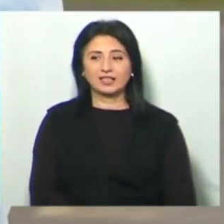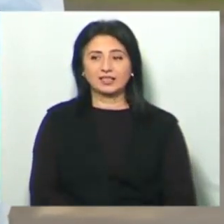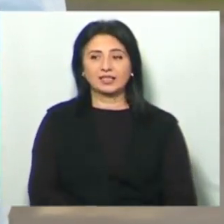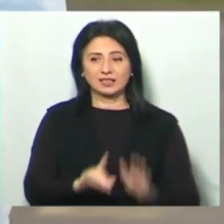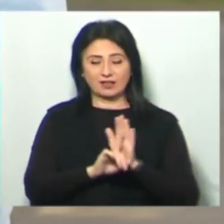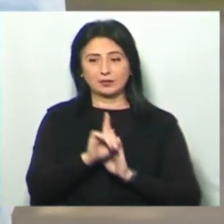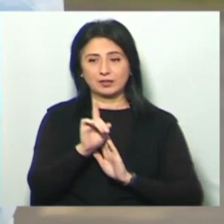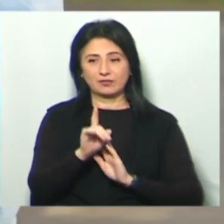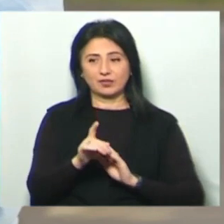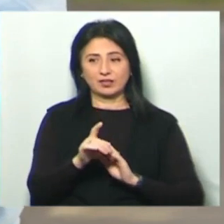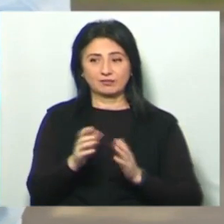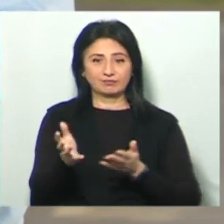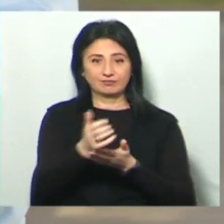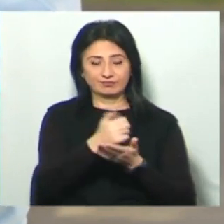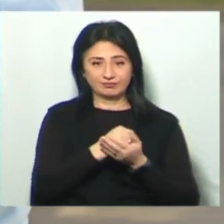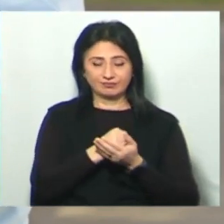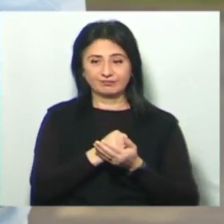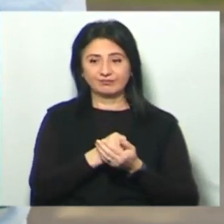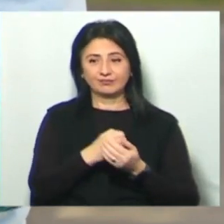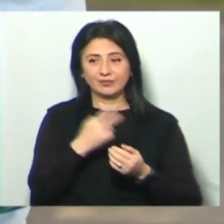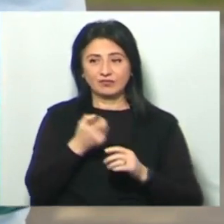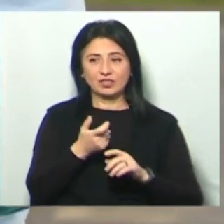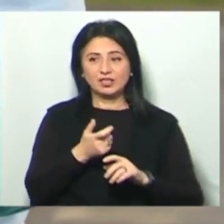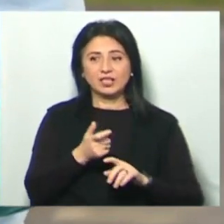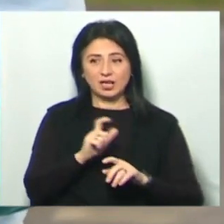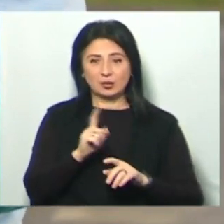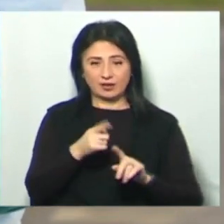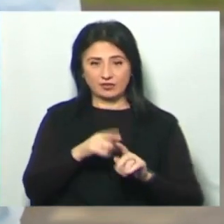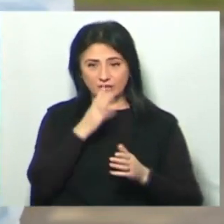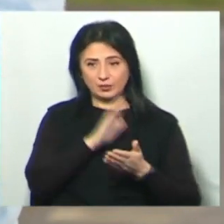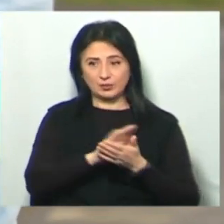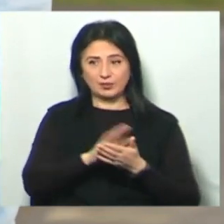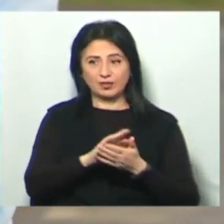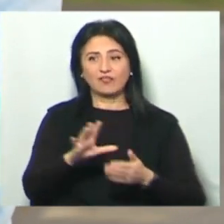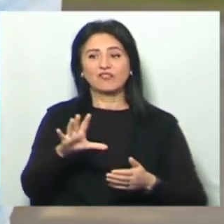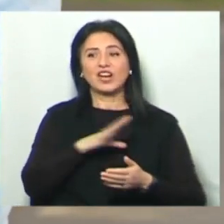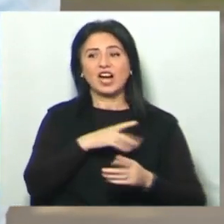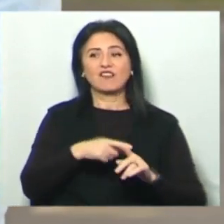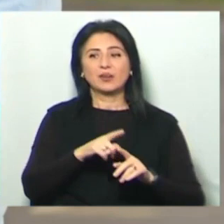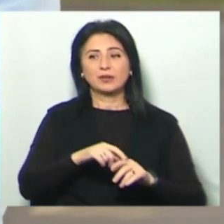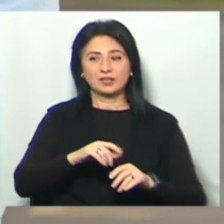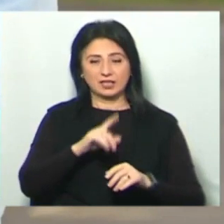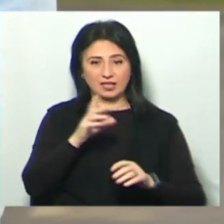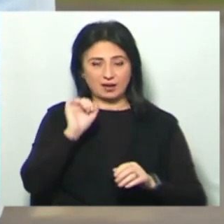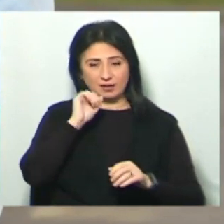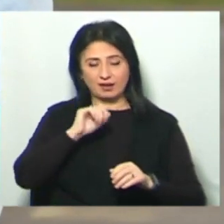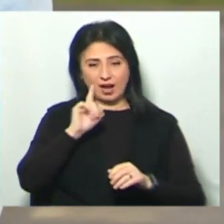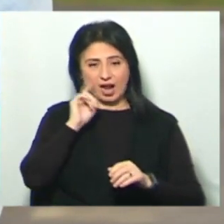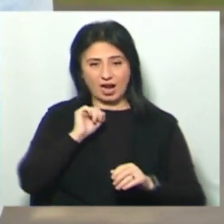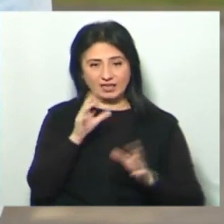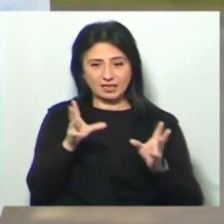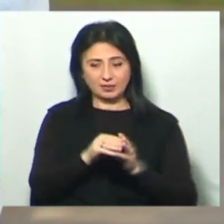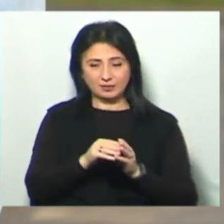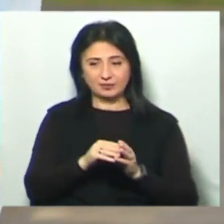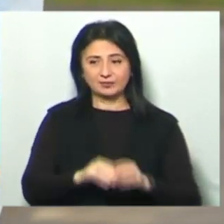დავიზე აგება, დრო ჩაითო, აფენინი ხავი ხერაბიძები